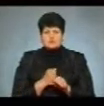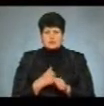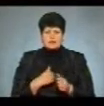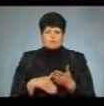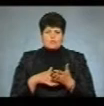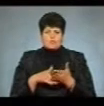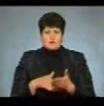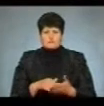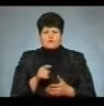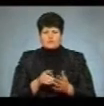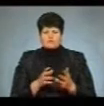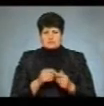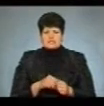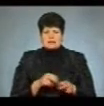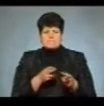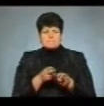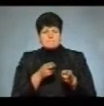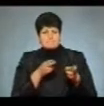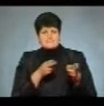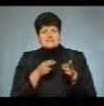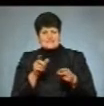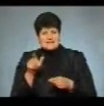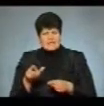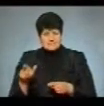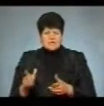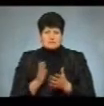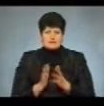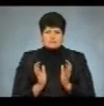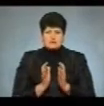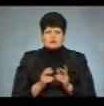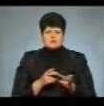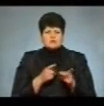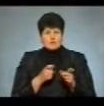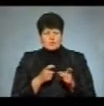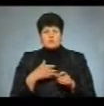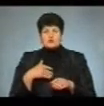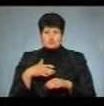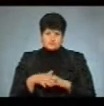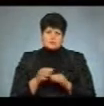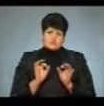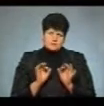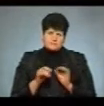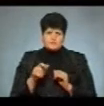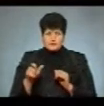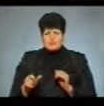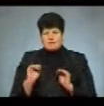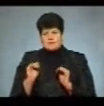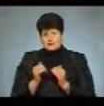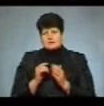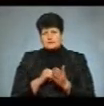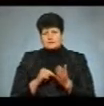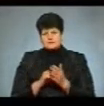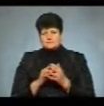допомагають, тими, в тому числі і з мисливцями, які мають на зберігання зброї. Тобто ми розуміємо, що це адекватні люди. В маленьких населених пунктах вони